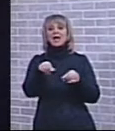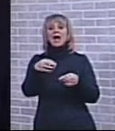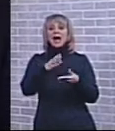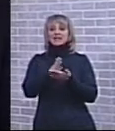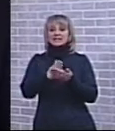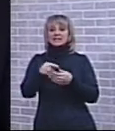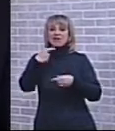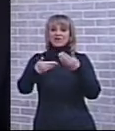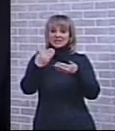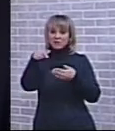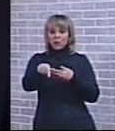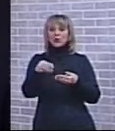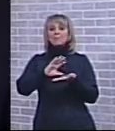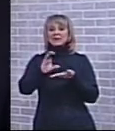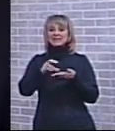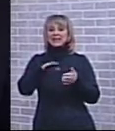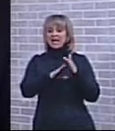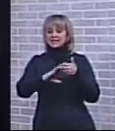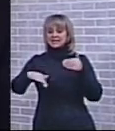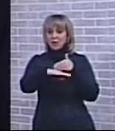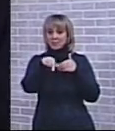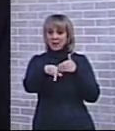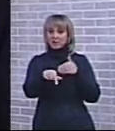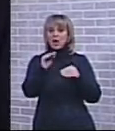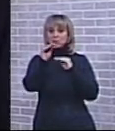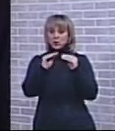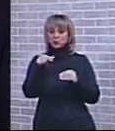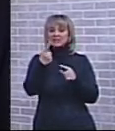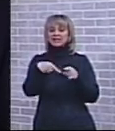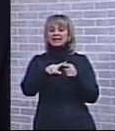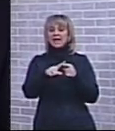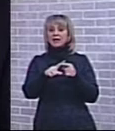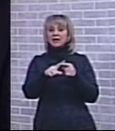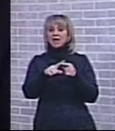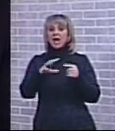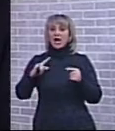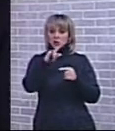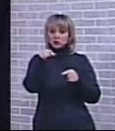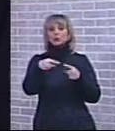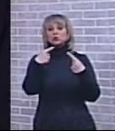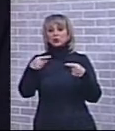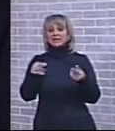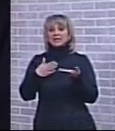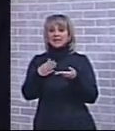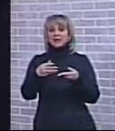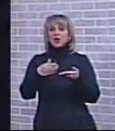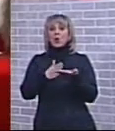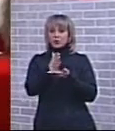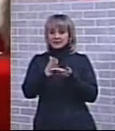производителей вездеходов, производителей наземного оборудования для аэродромов, ну и другие такие вот